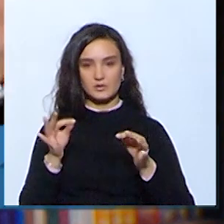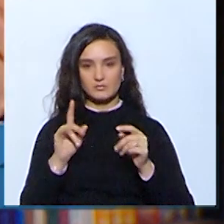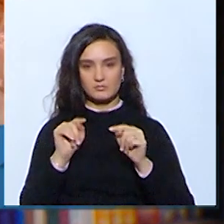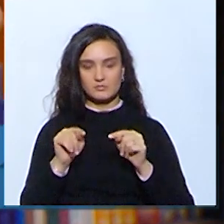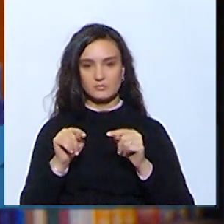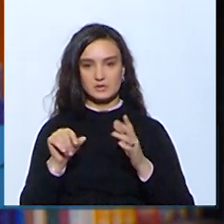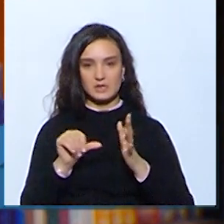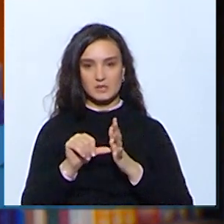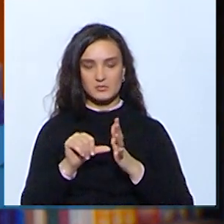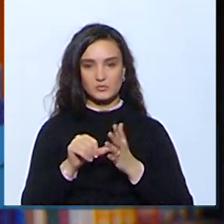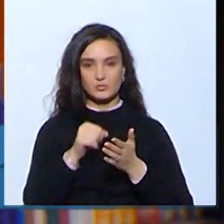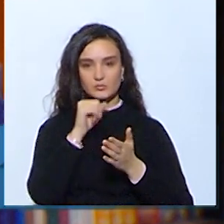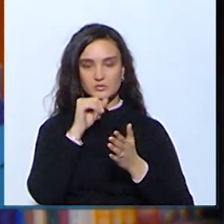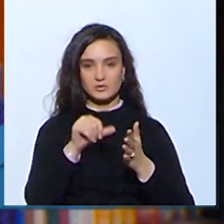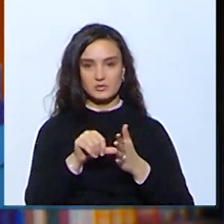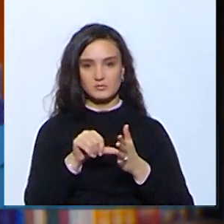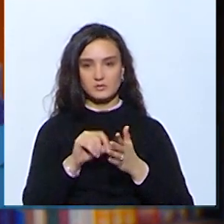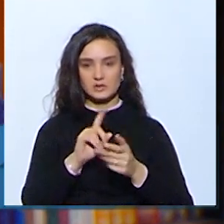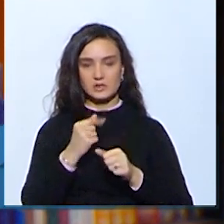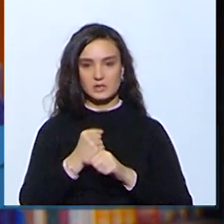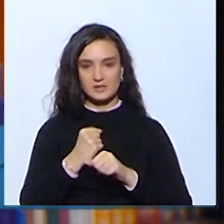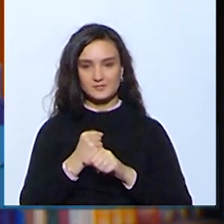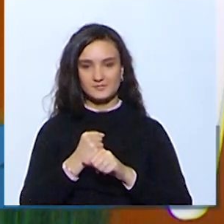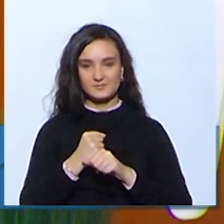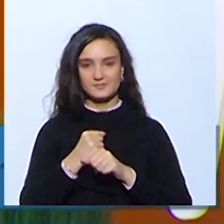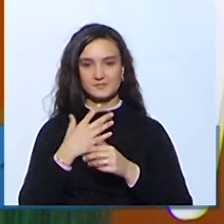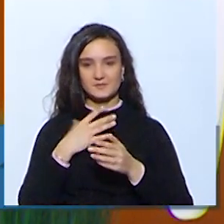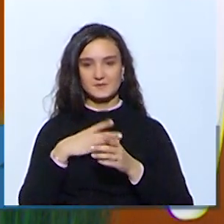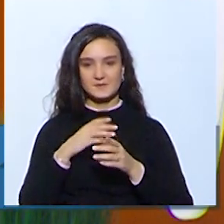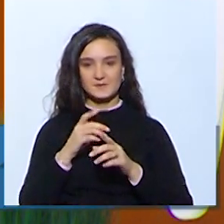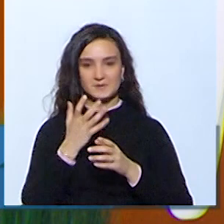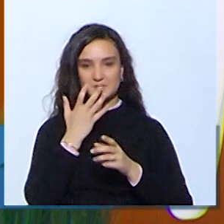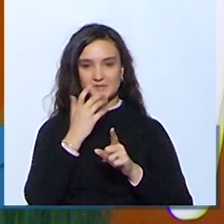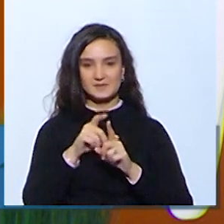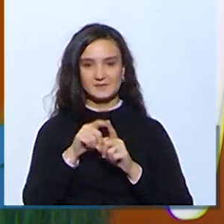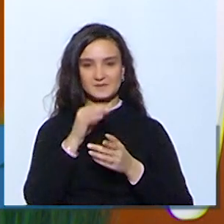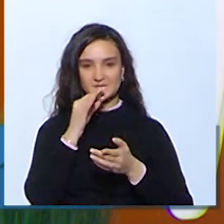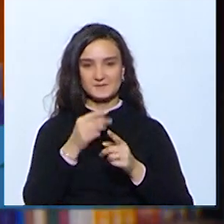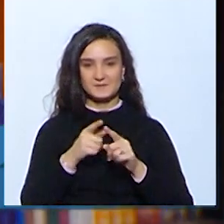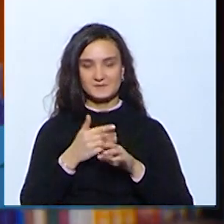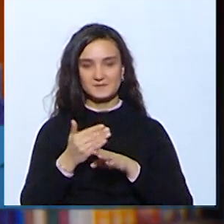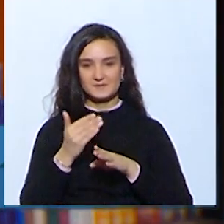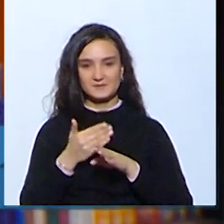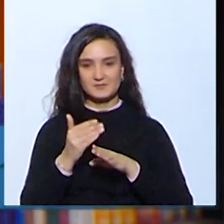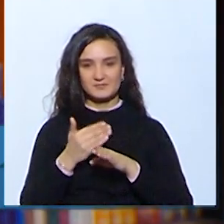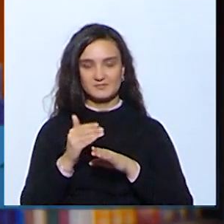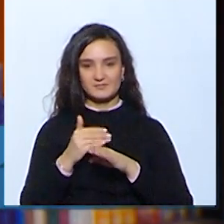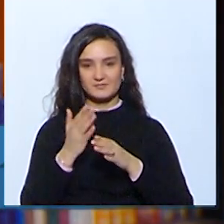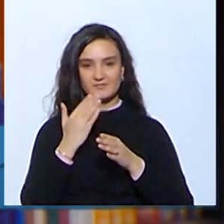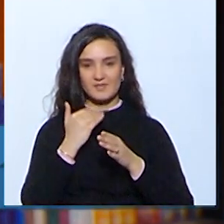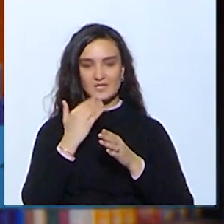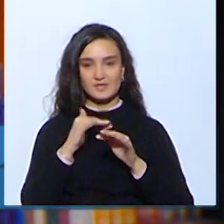აი დაეხმარეთ უფრო დაეხმარე, რაღაცა გააკეთე, თვილი სიტყვა უთხარი და ეს თანდათანობით, იცით, აი